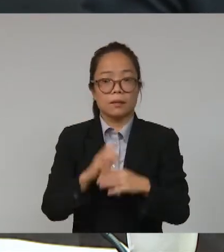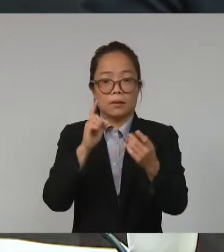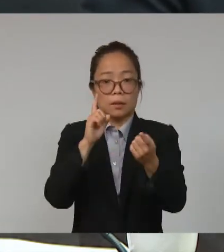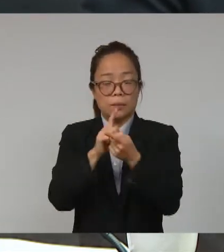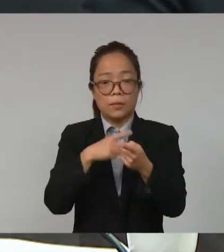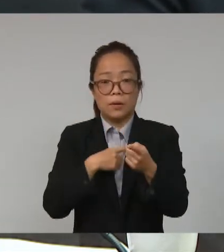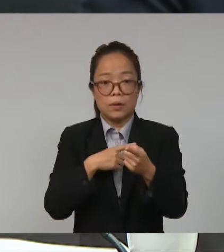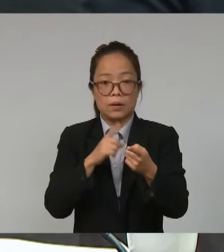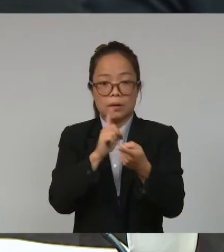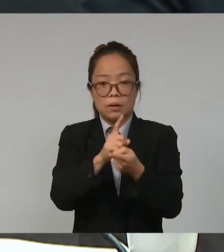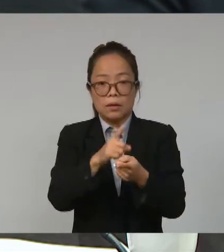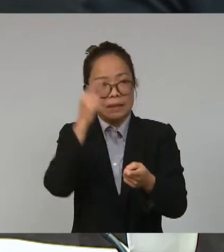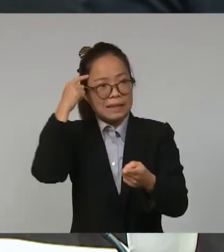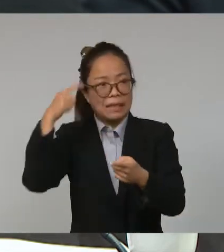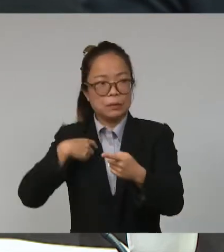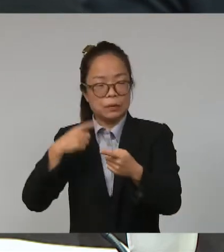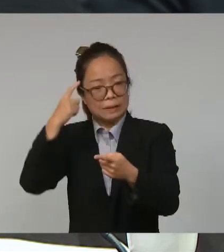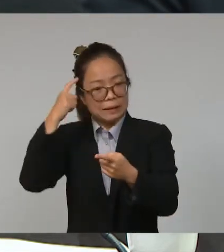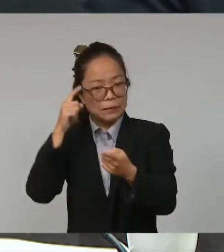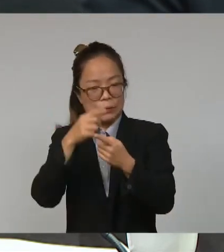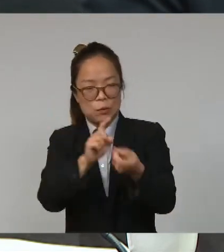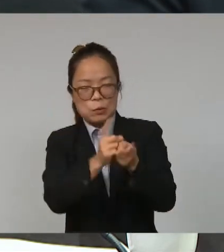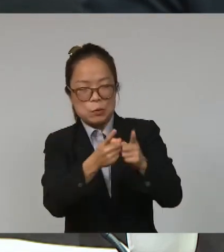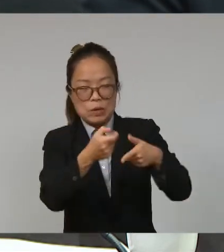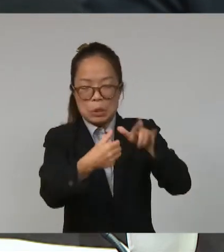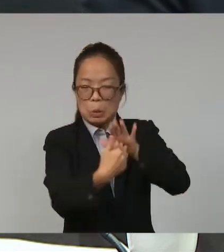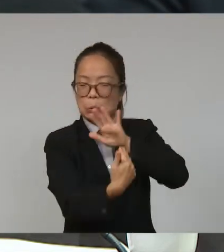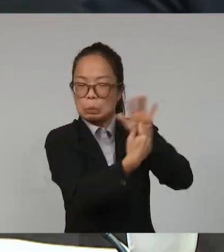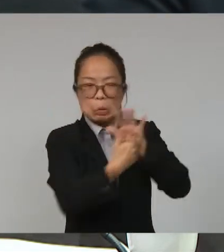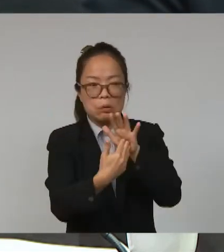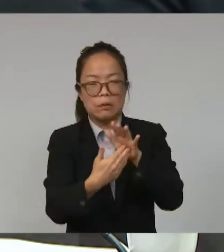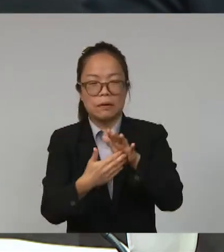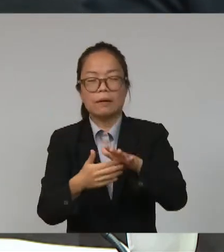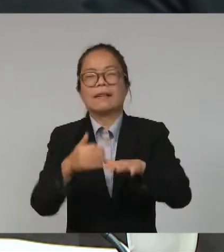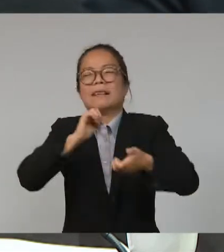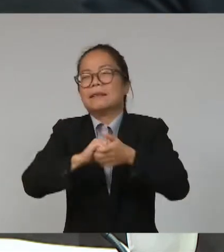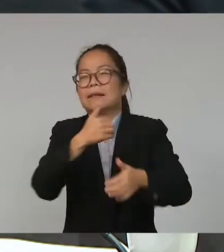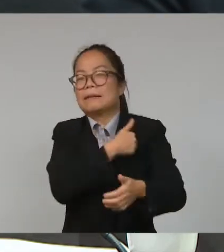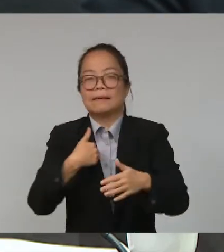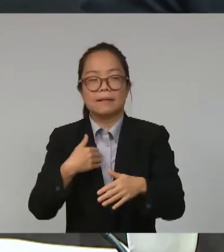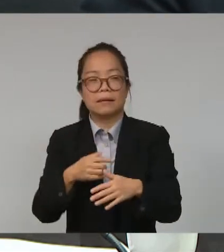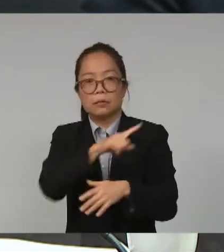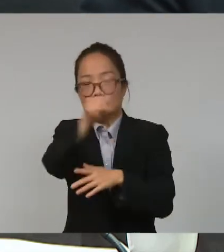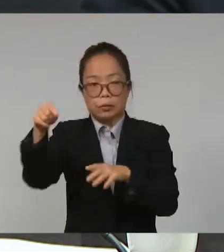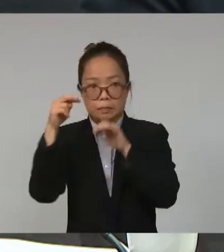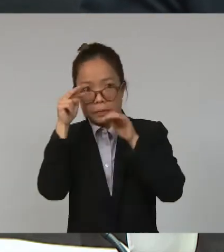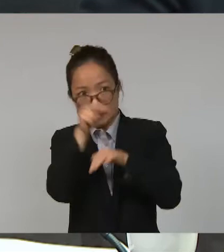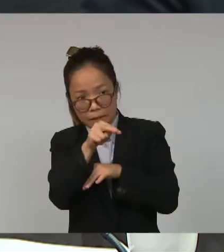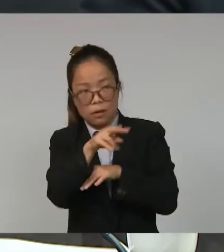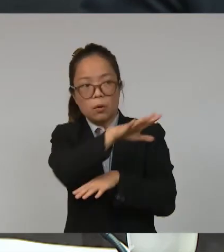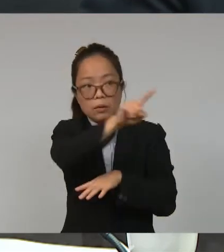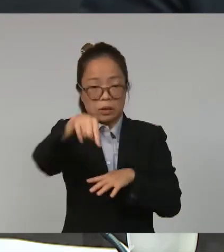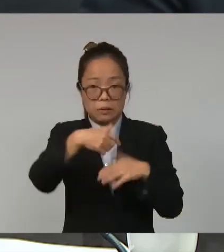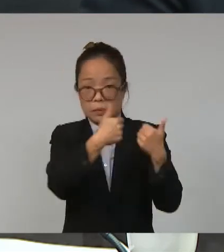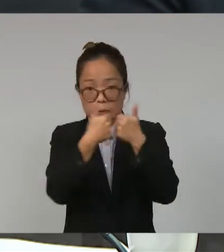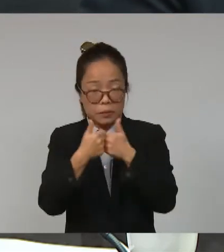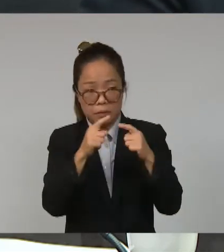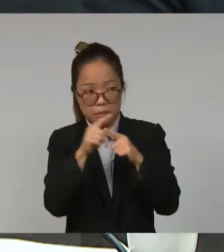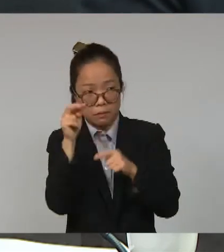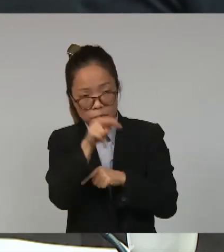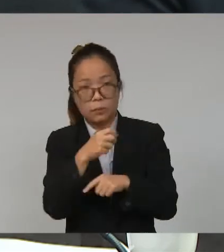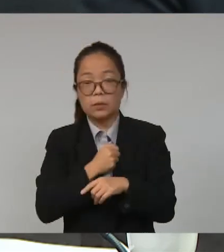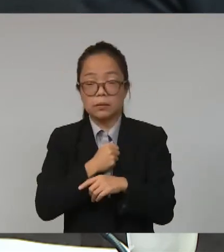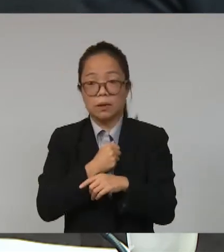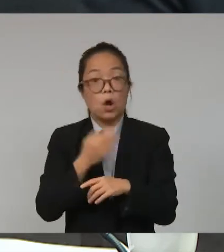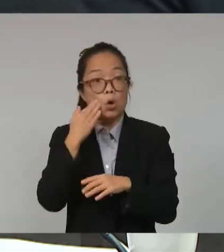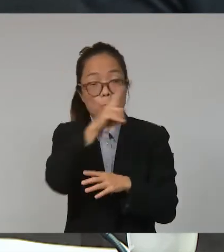投何患无辞，所有的眼睛都看着今天在座的所有的人。如果说今天